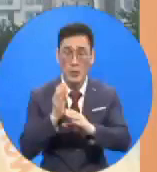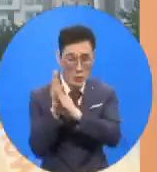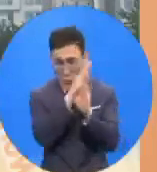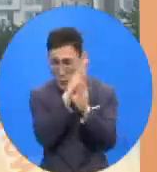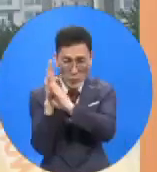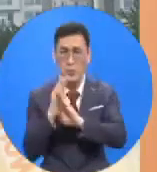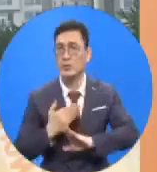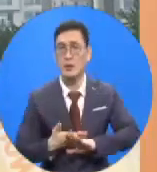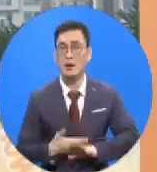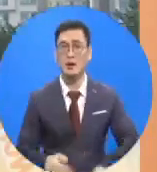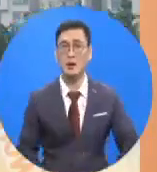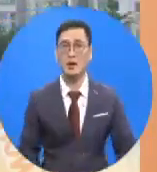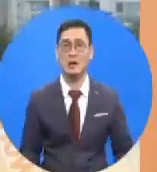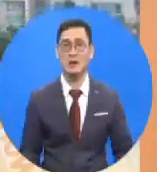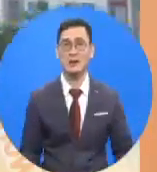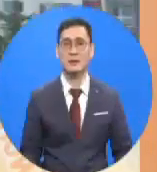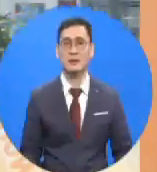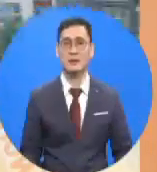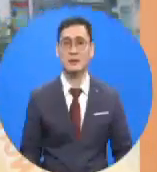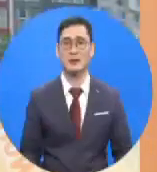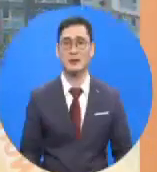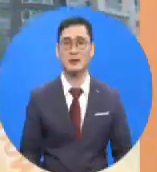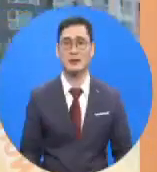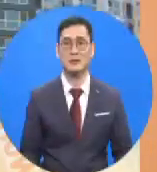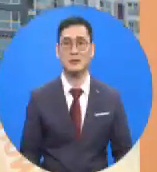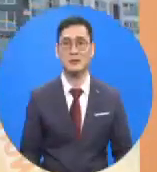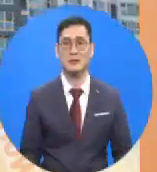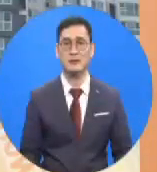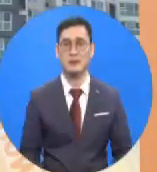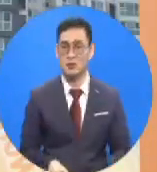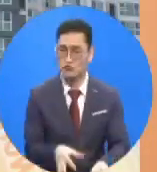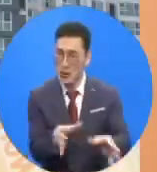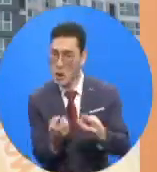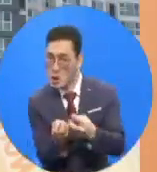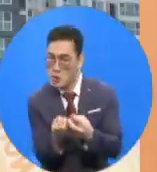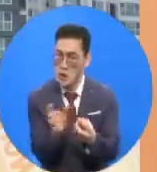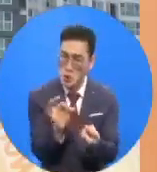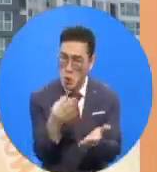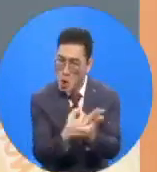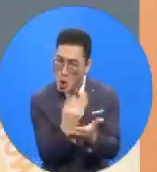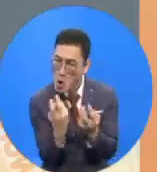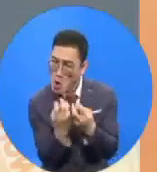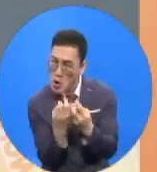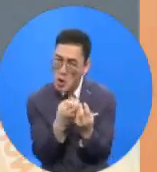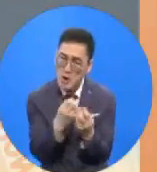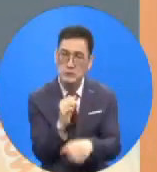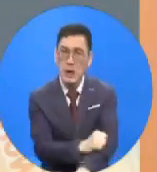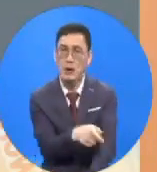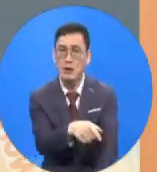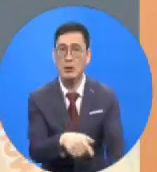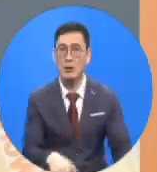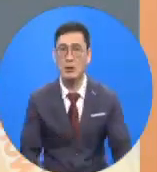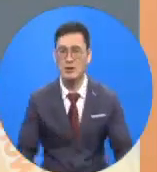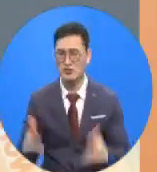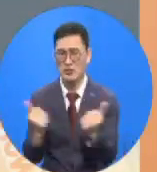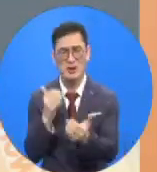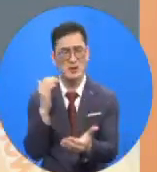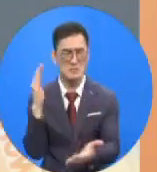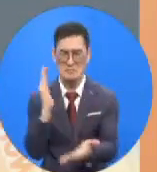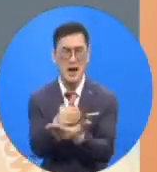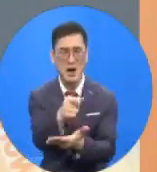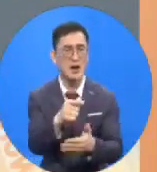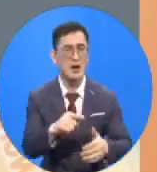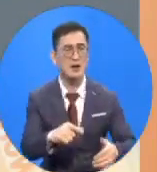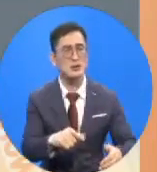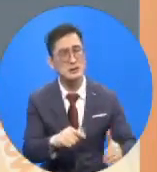부동산 투자를 잘 아는 사람의 움직임을 예산이 보잉 거 아니겠습니까 그러면 부동산 투자를 하세요 국회 하지 마시고 근데 그렇게 어떤